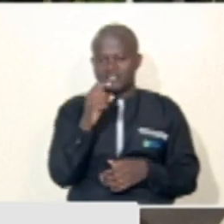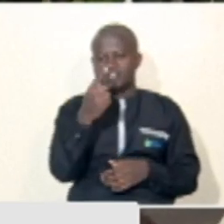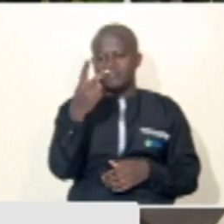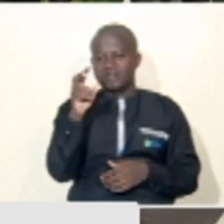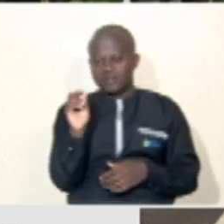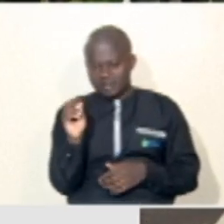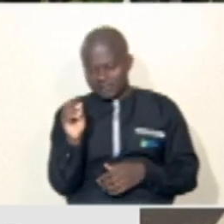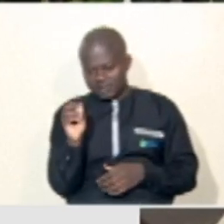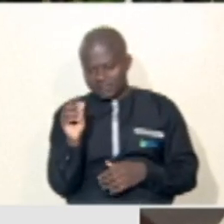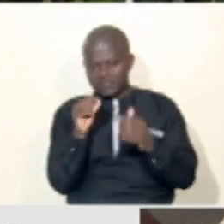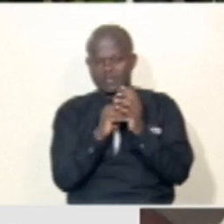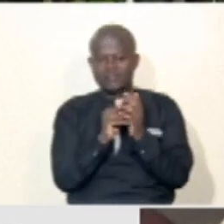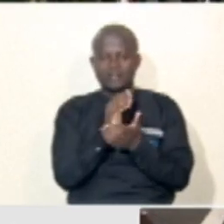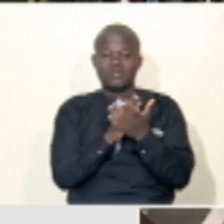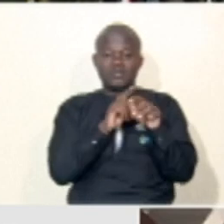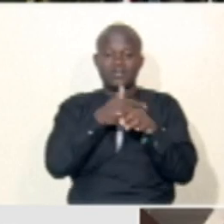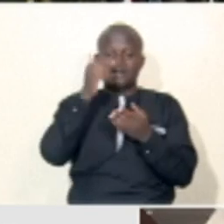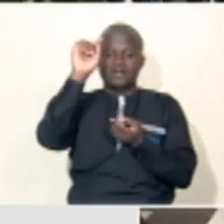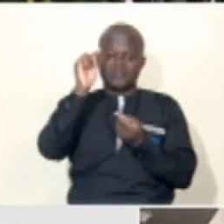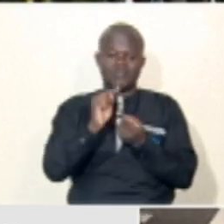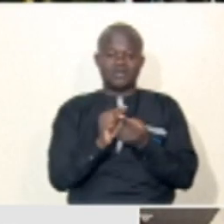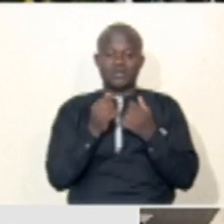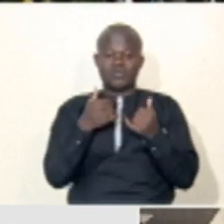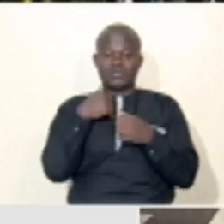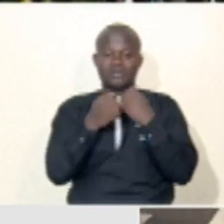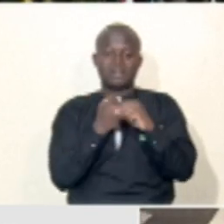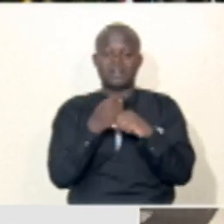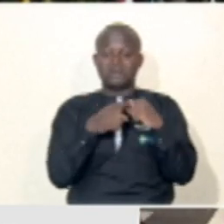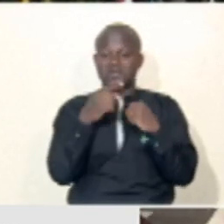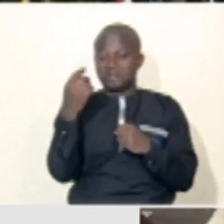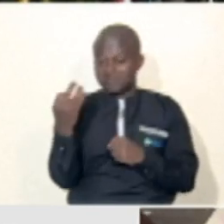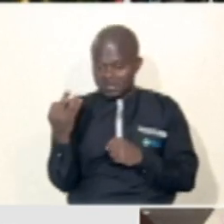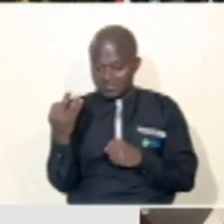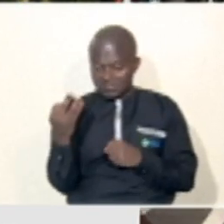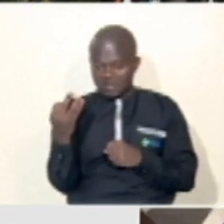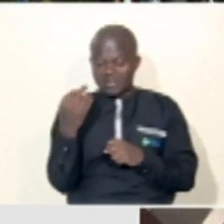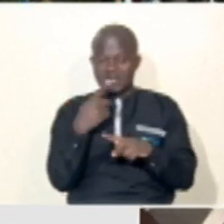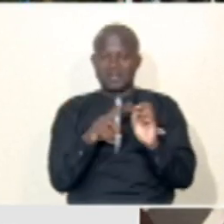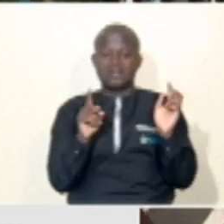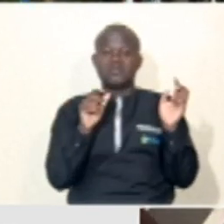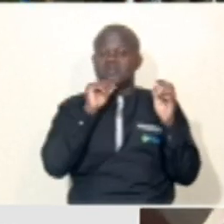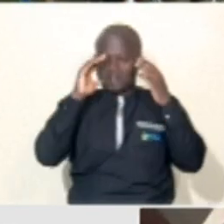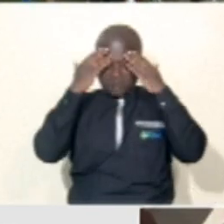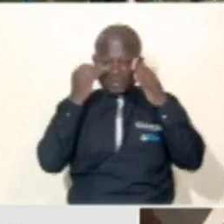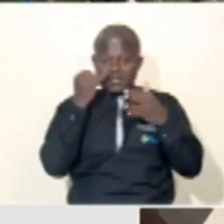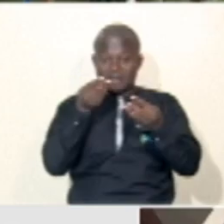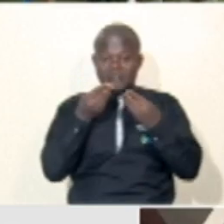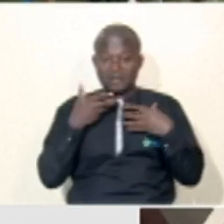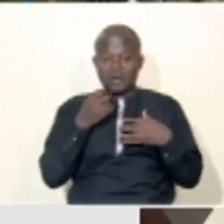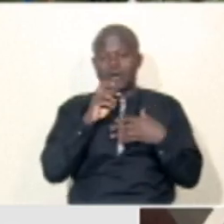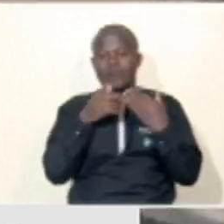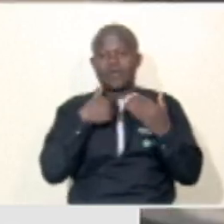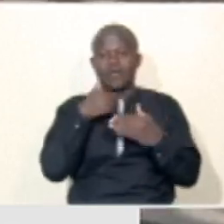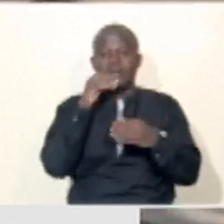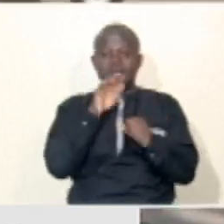120 ndetse na rimwe n'umwe bikamanuka. Ubu mfite imyaka 63. Ariko sinzi niba ariyo wampa cyangwa se wampa